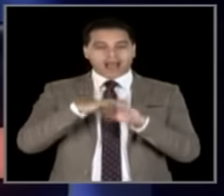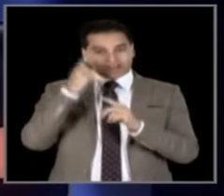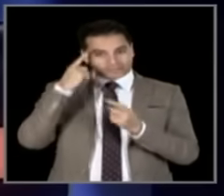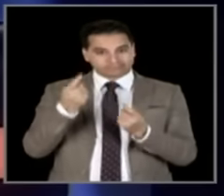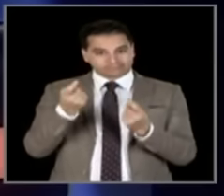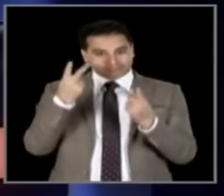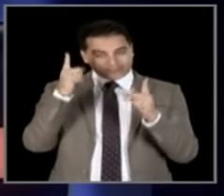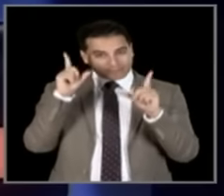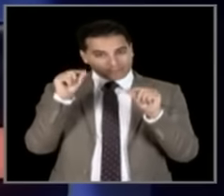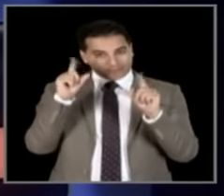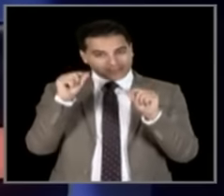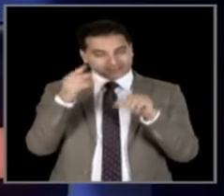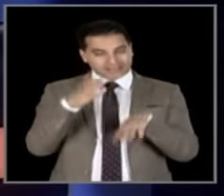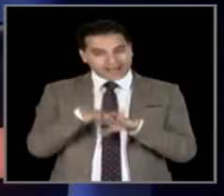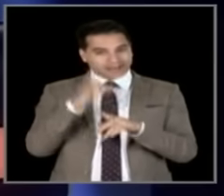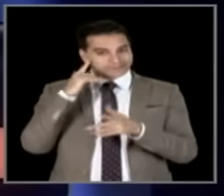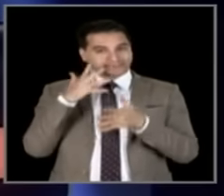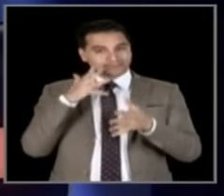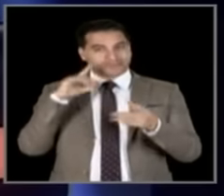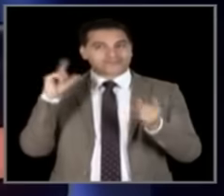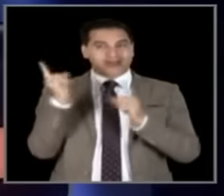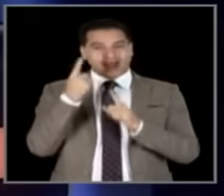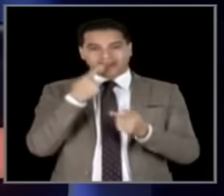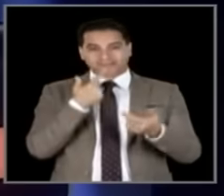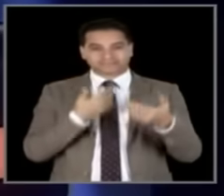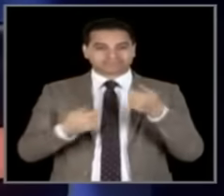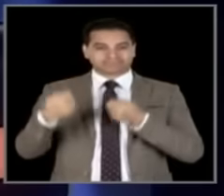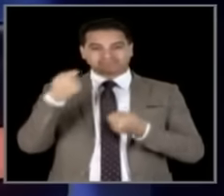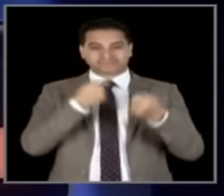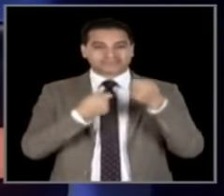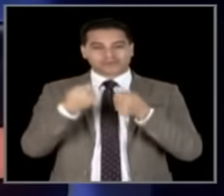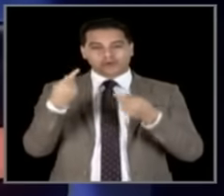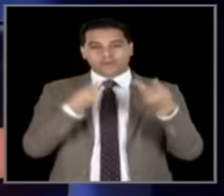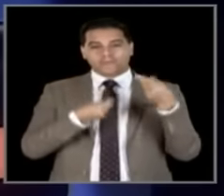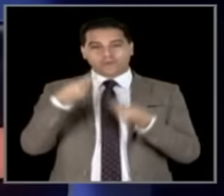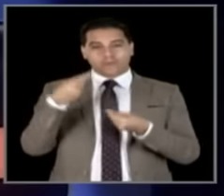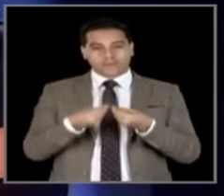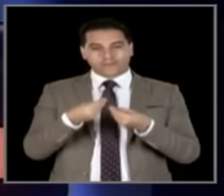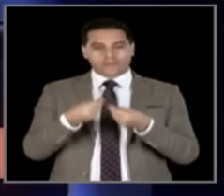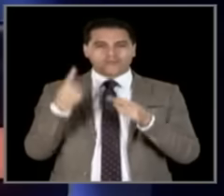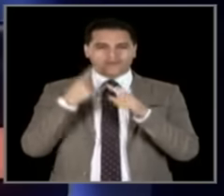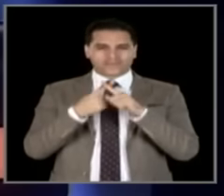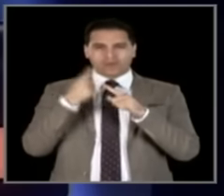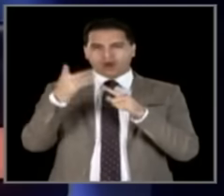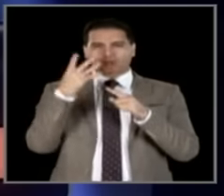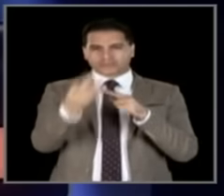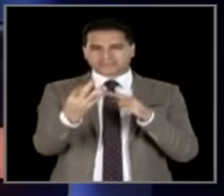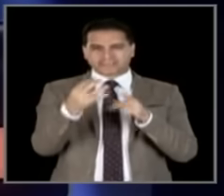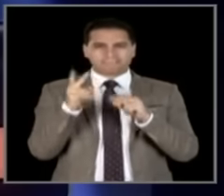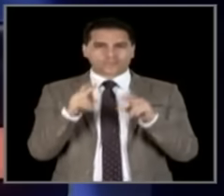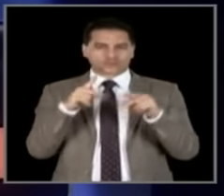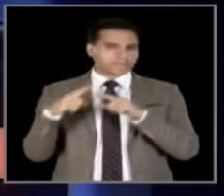والإبداع، لتأتيه الإشادات من كل حدب وصوب. وفي رحلة 31